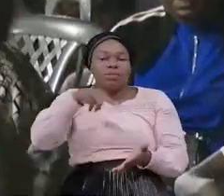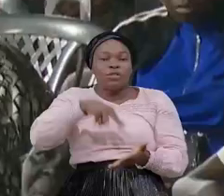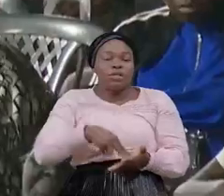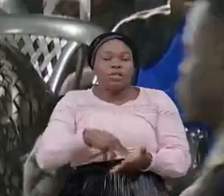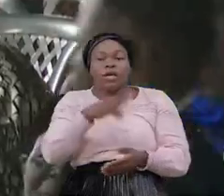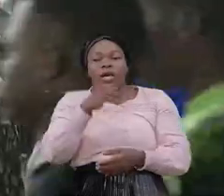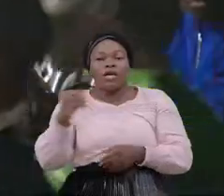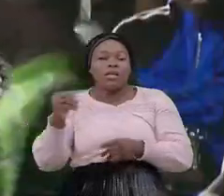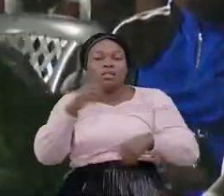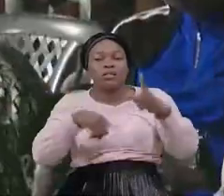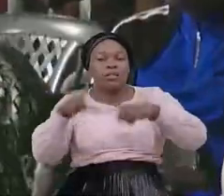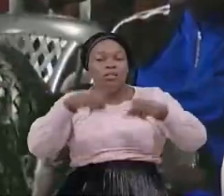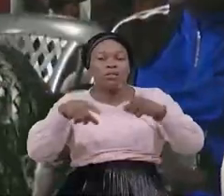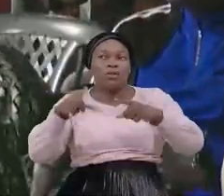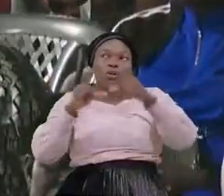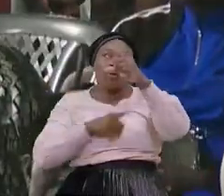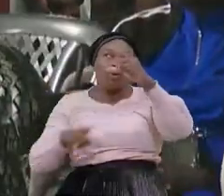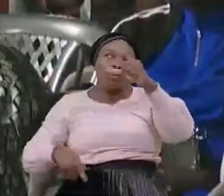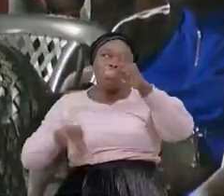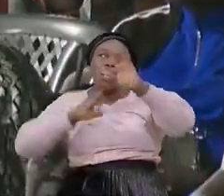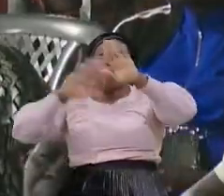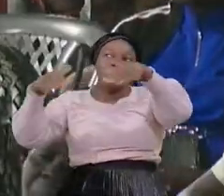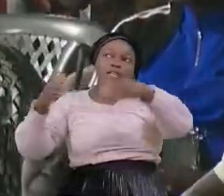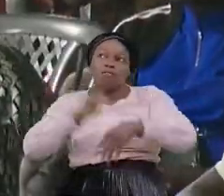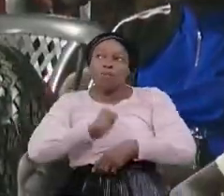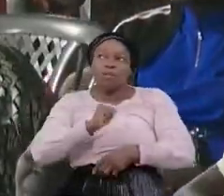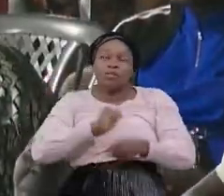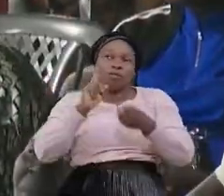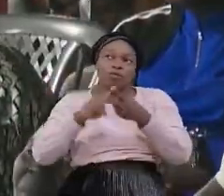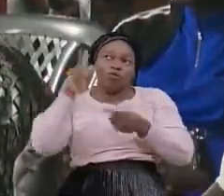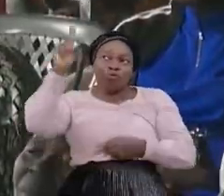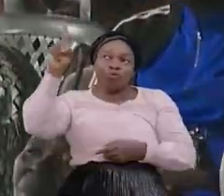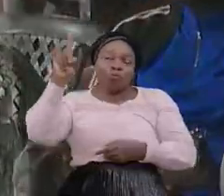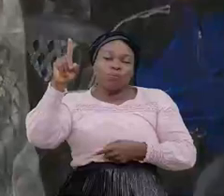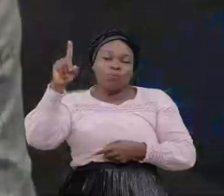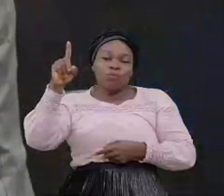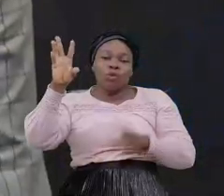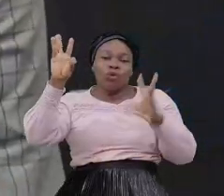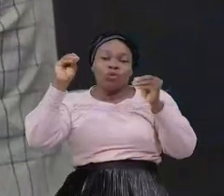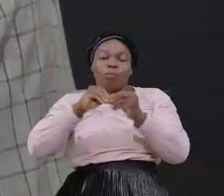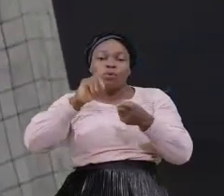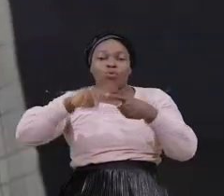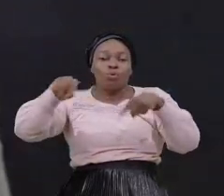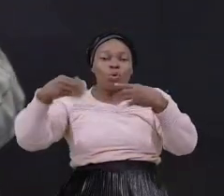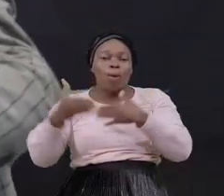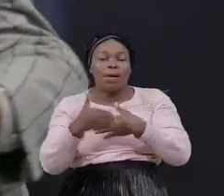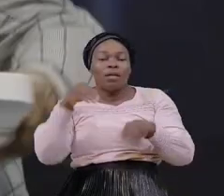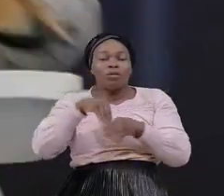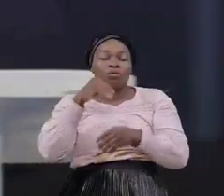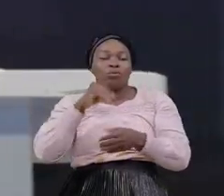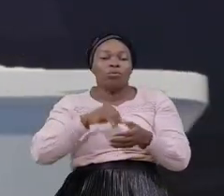dites, Seigneur, je me donne à toi. Je ne vais plus retourner à ces mauvaises